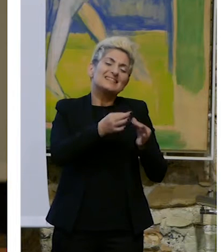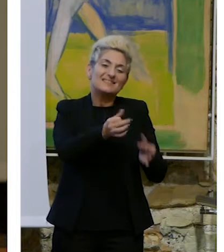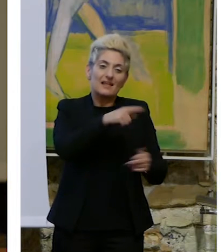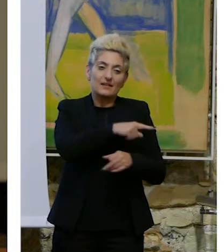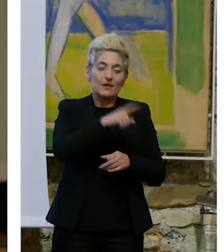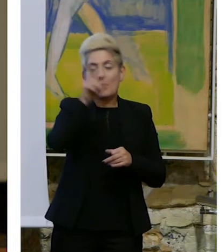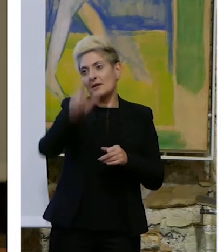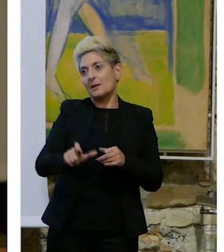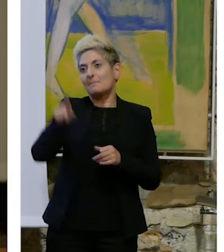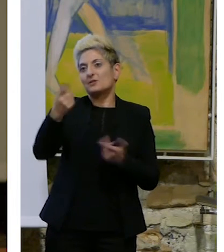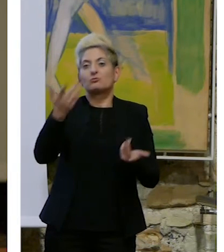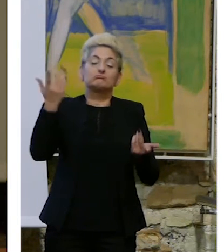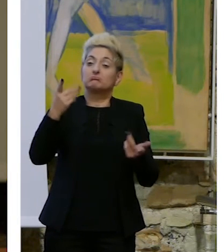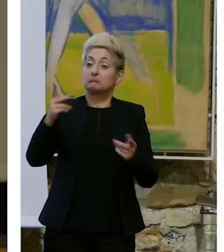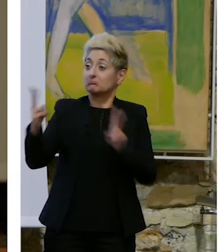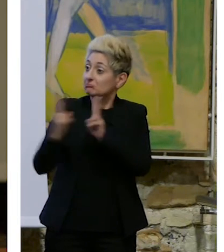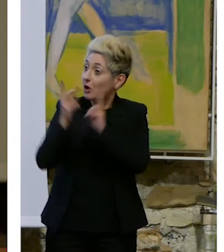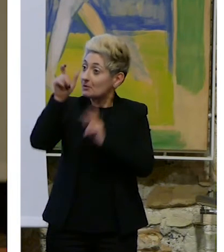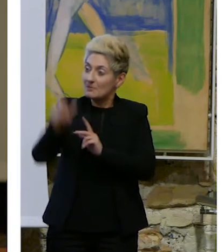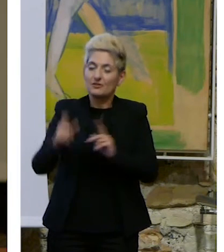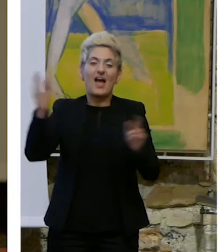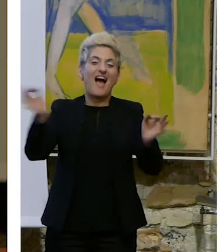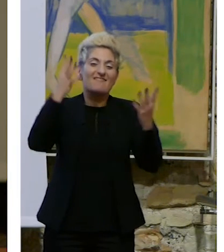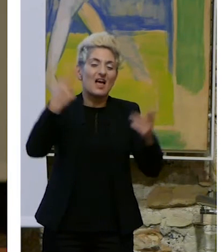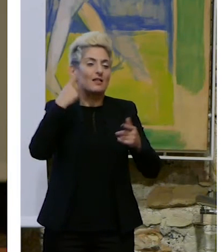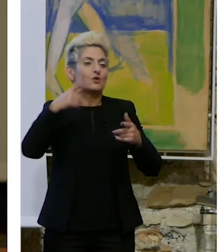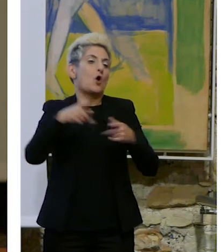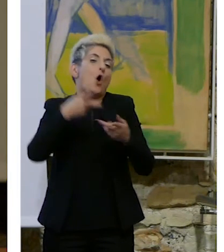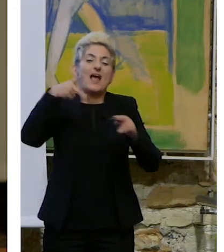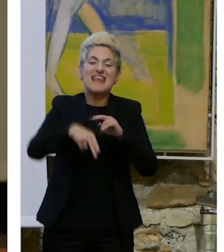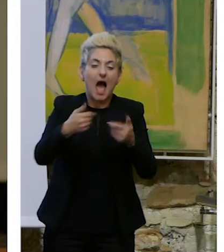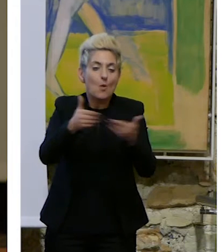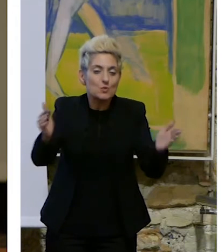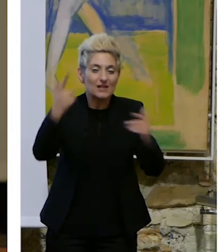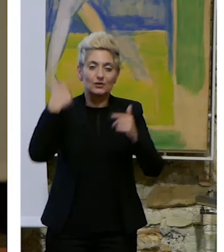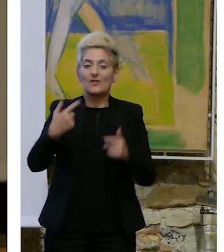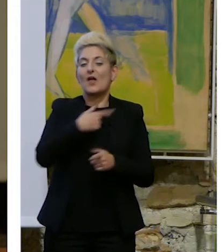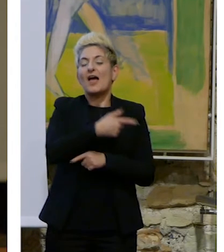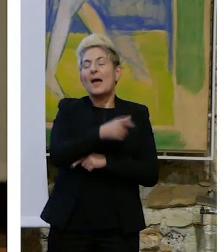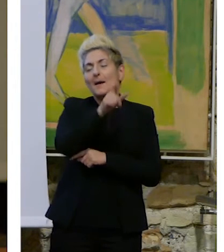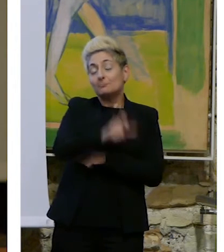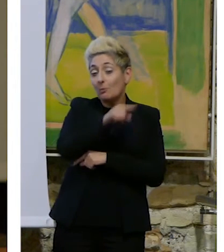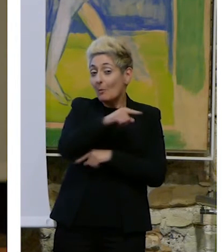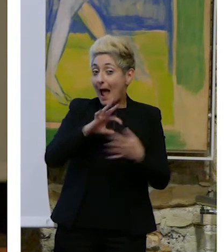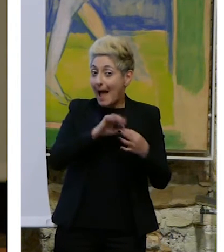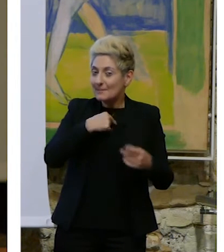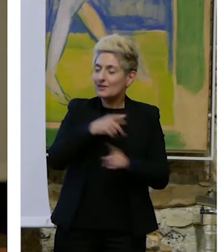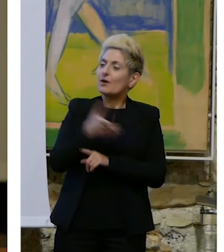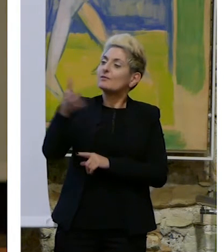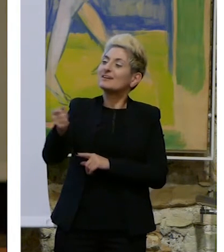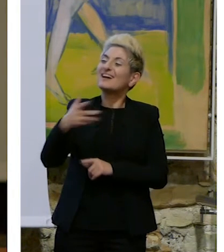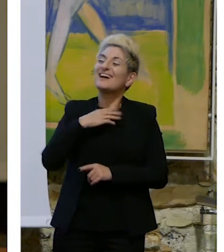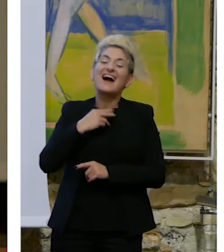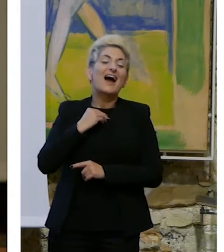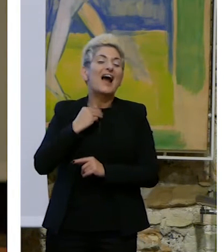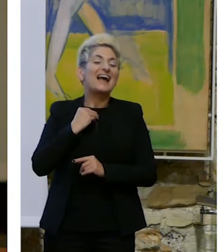una persona in un invento, così anche in un'inaugurazione, per salutarlo non gli dava mica la mano, gli toccava la cravatta. Ciao,